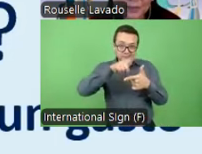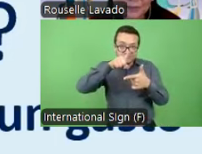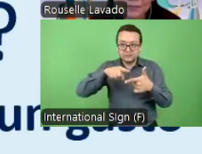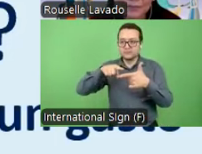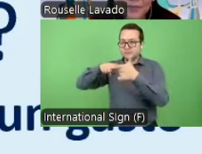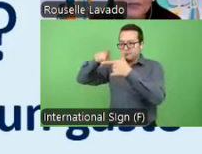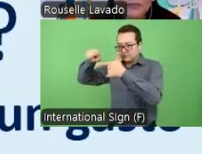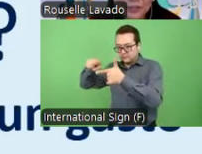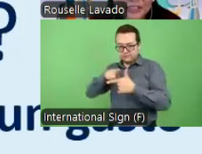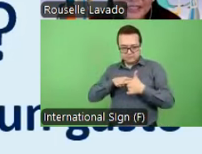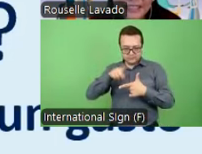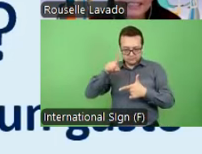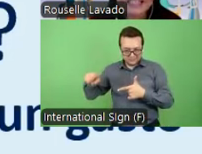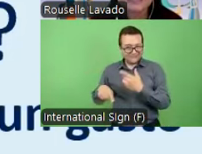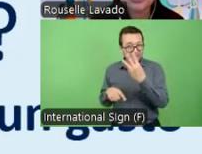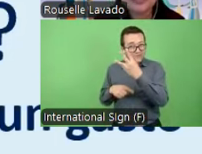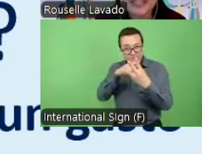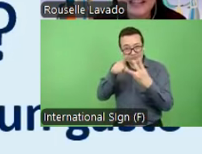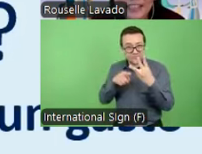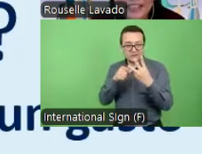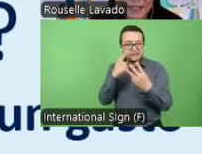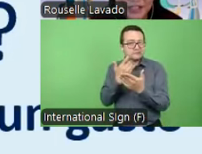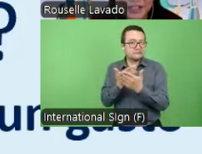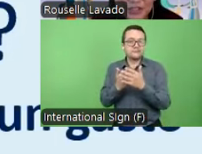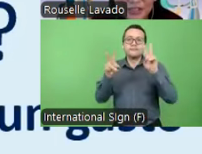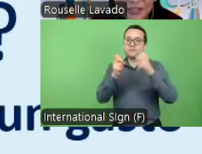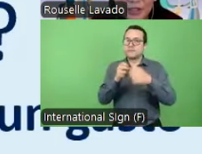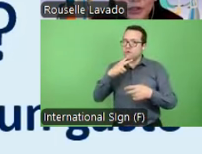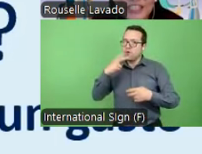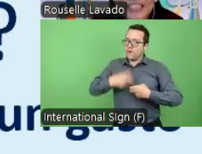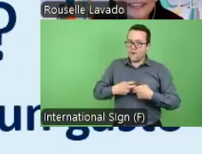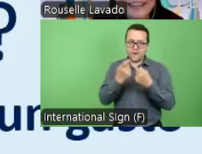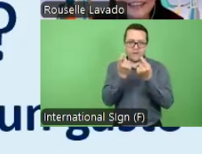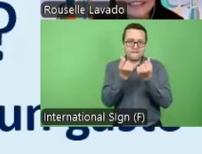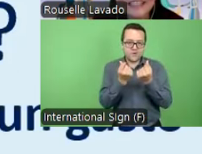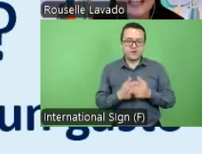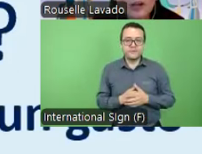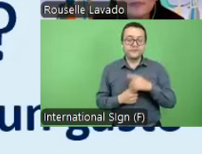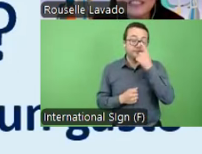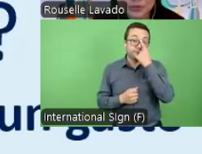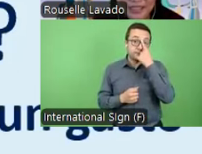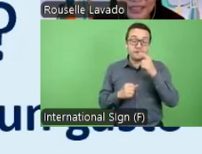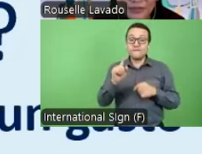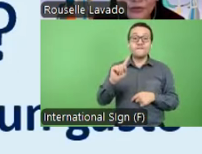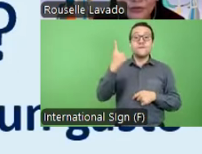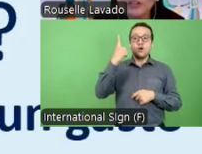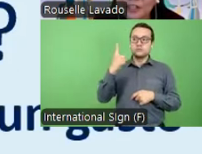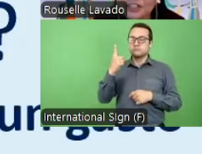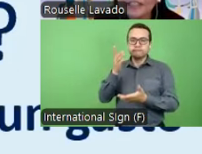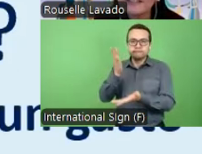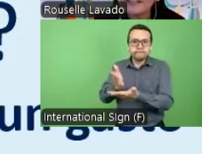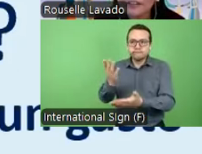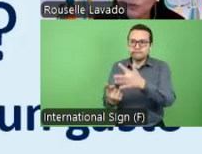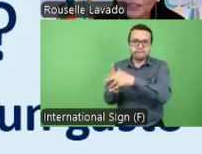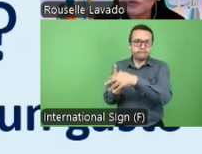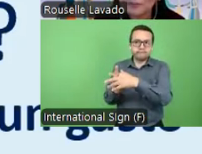soulignent 2 formes de difficultés financières. D'abord, les dépenses de santé catastrophiques qui indiquent un